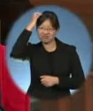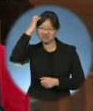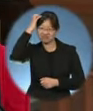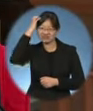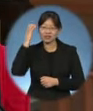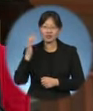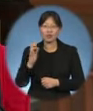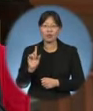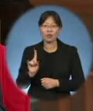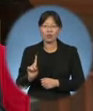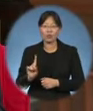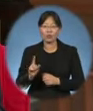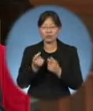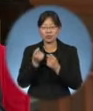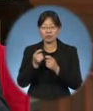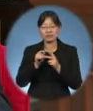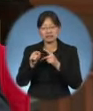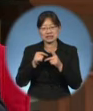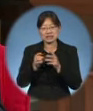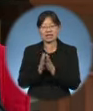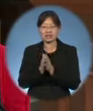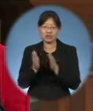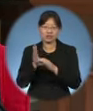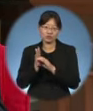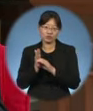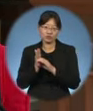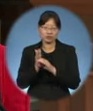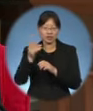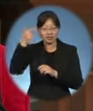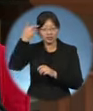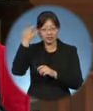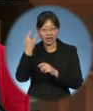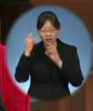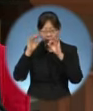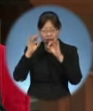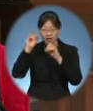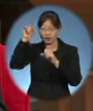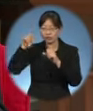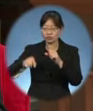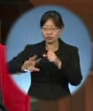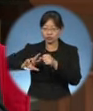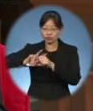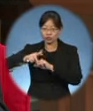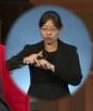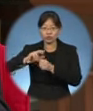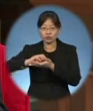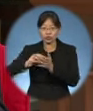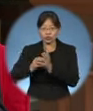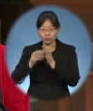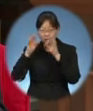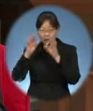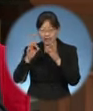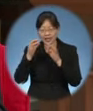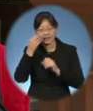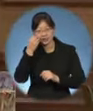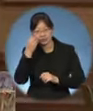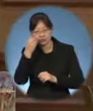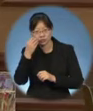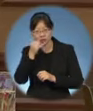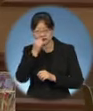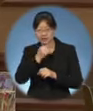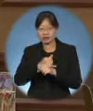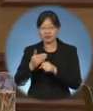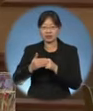조금 뭐 조금씩 이해한다 그럴까요? 사실 뇌는 우주만큼이나 네. 신비의 아직 영역이고 미지의 영역이기